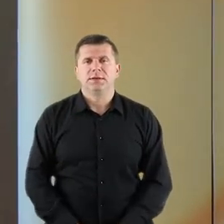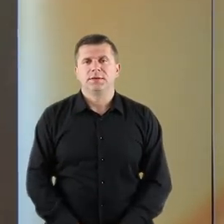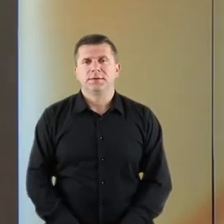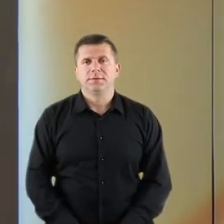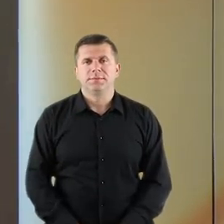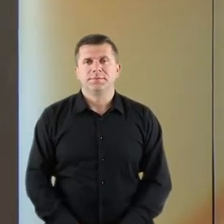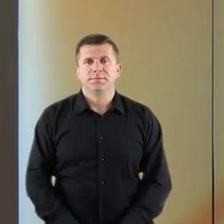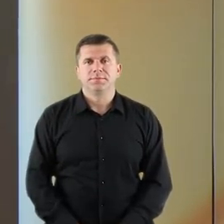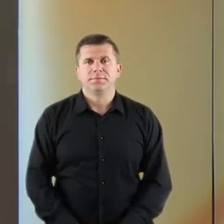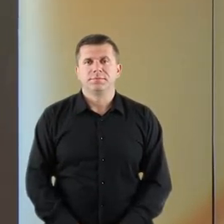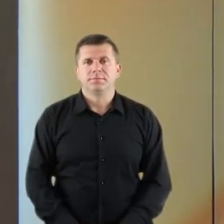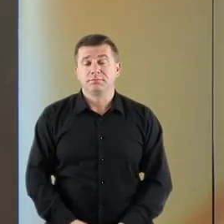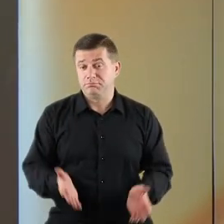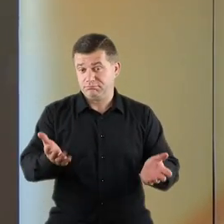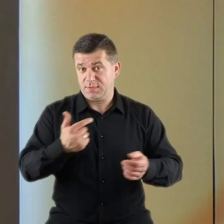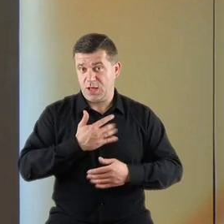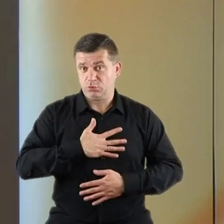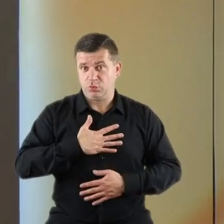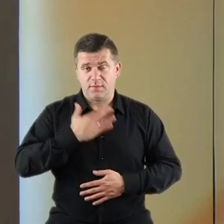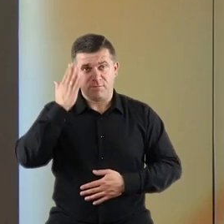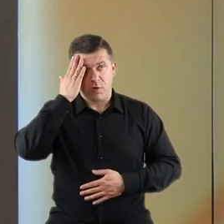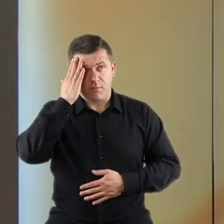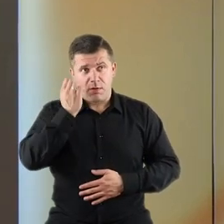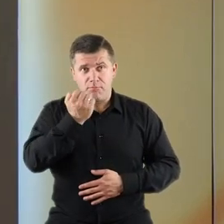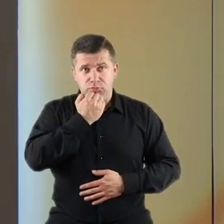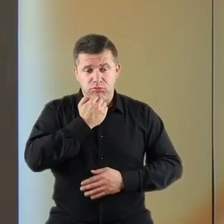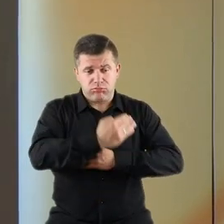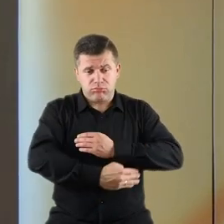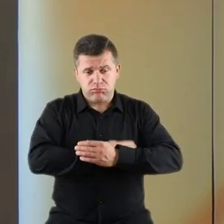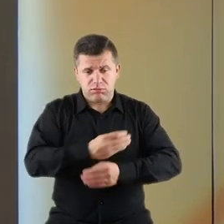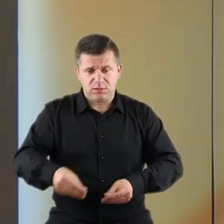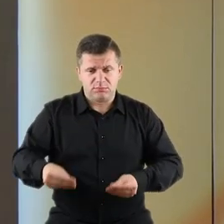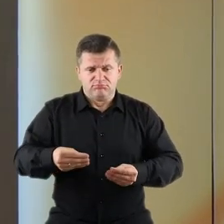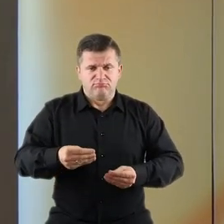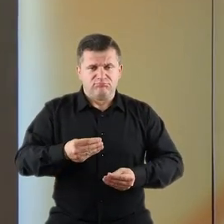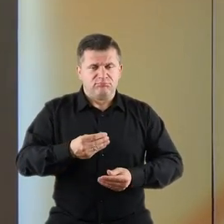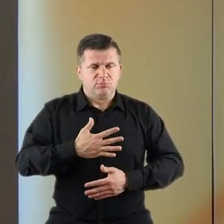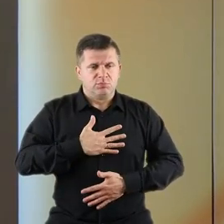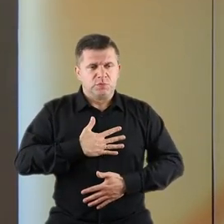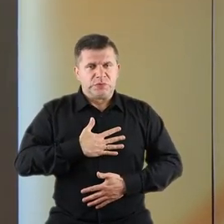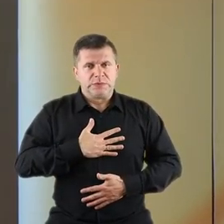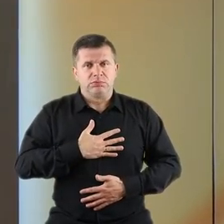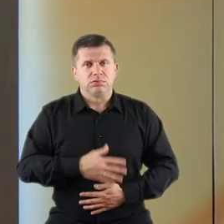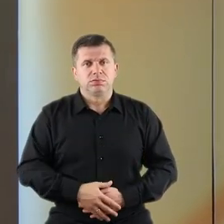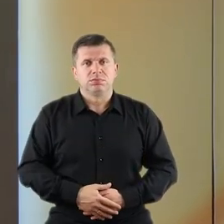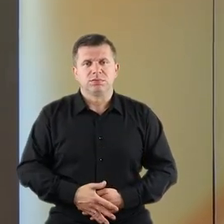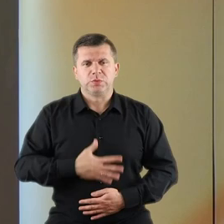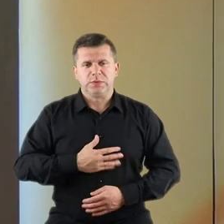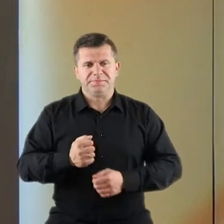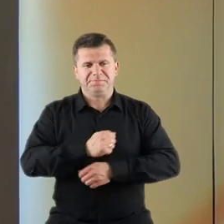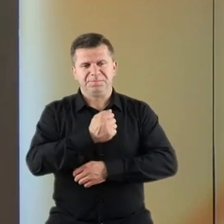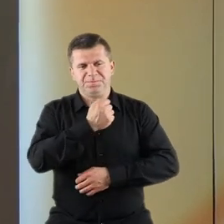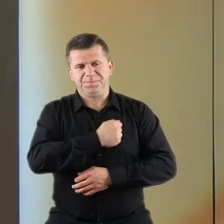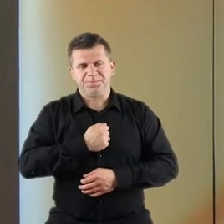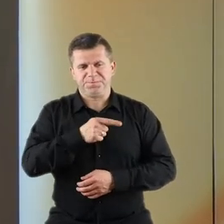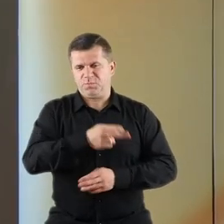Już sobie wyobrażam taką owijkę z buta jak ktoś wyjął i tak Obtarł to ten